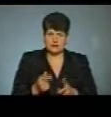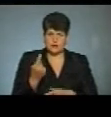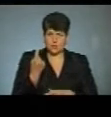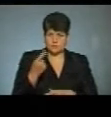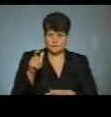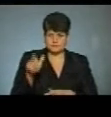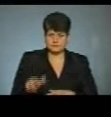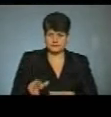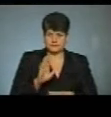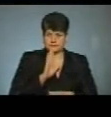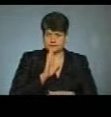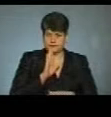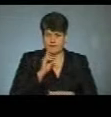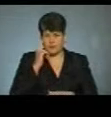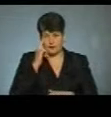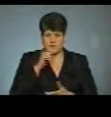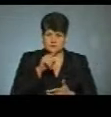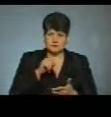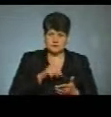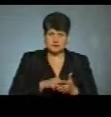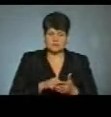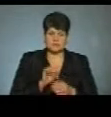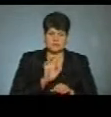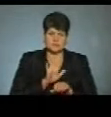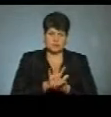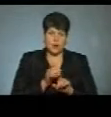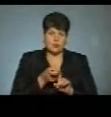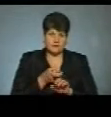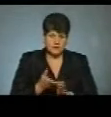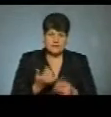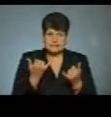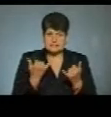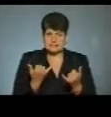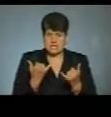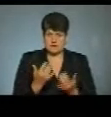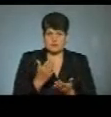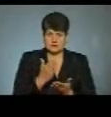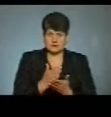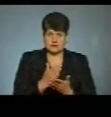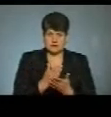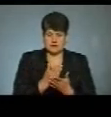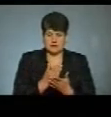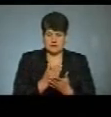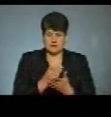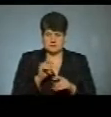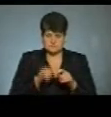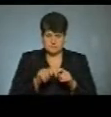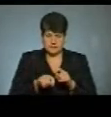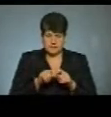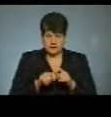одна пацієнтка з підозрою на ковід. Зараз якраз йде обробка матеріалу,